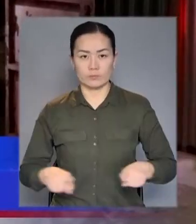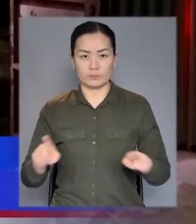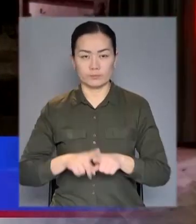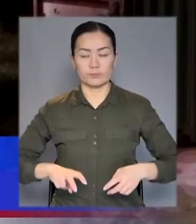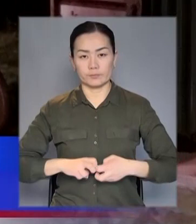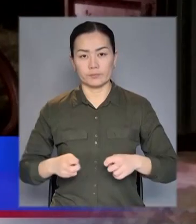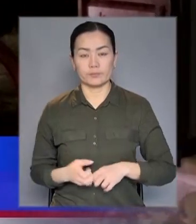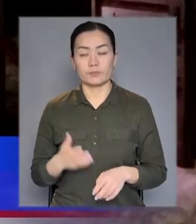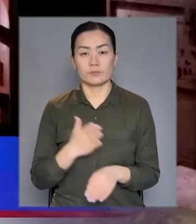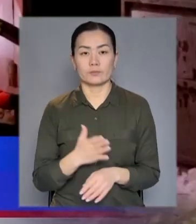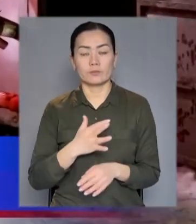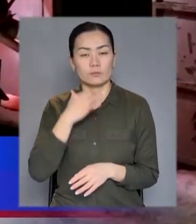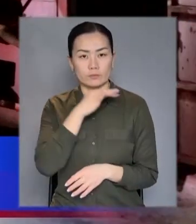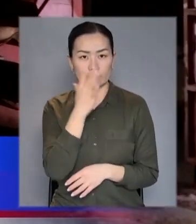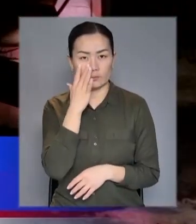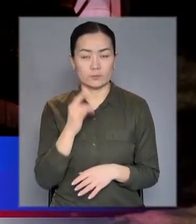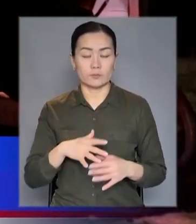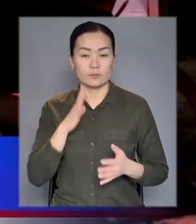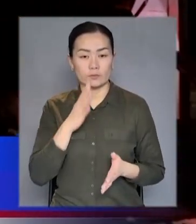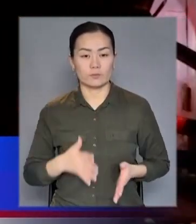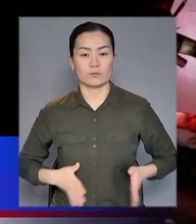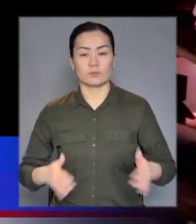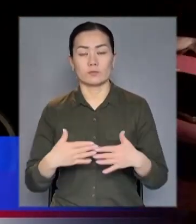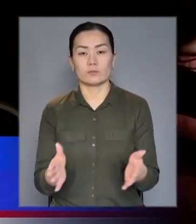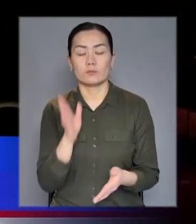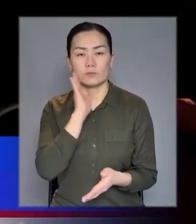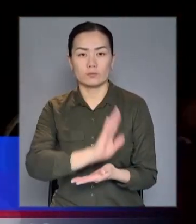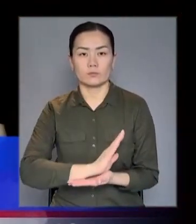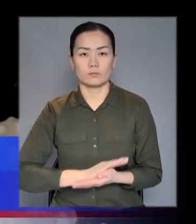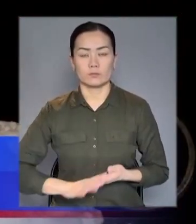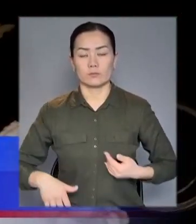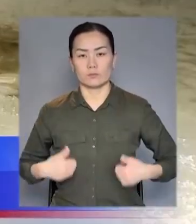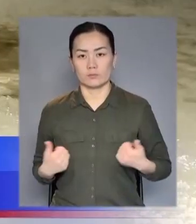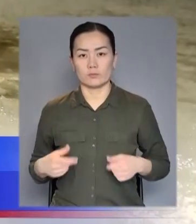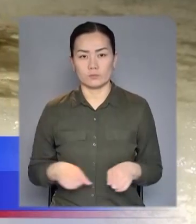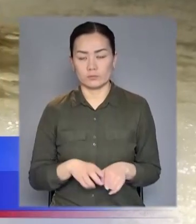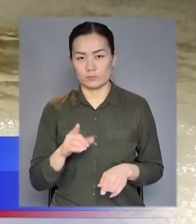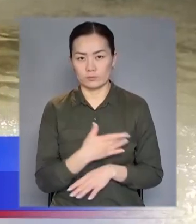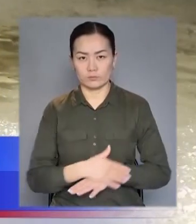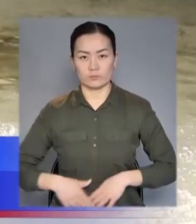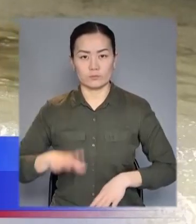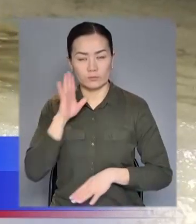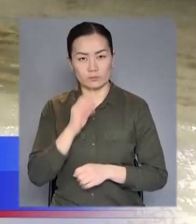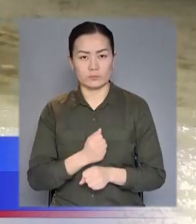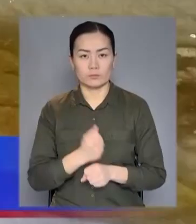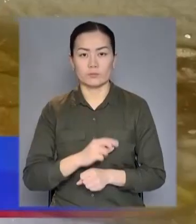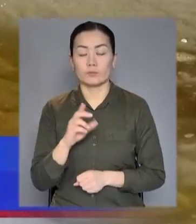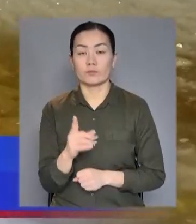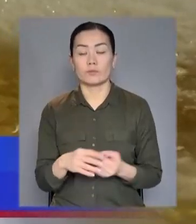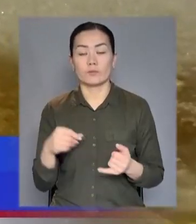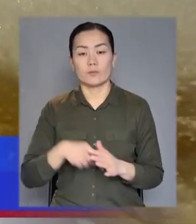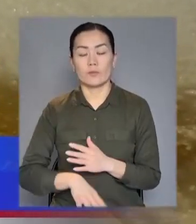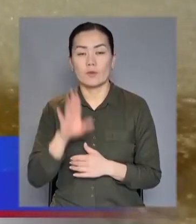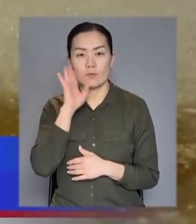қайталана береді дейді. Талаптар да көп емес. Дренаж каналының бөгетін ашып, бойындағы су деңгейін төмен түсіріп берсе, әр көшеге кәріз құбырын тартса және